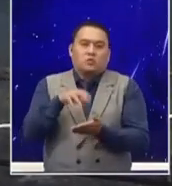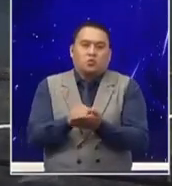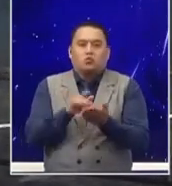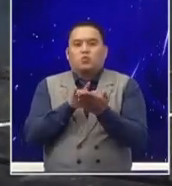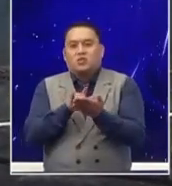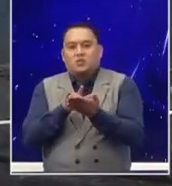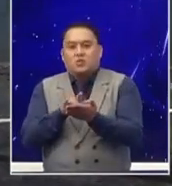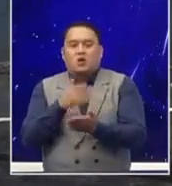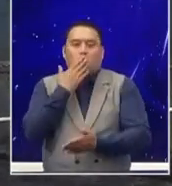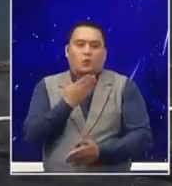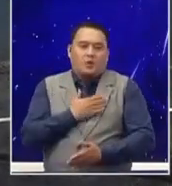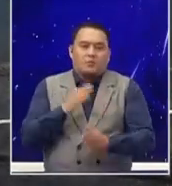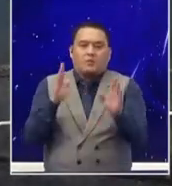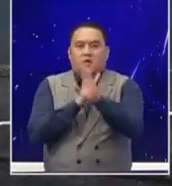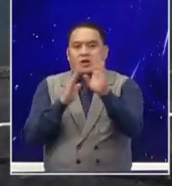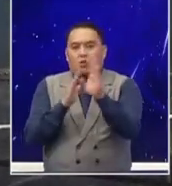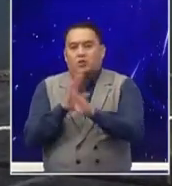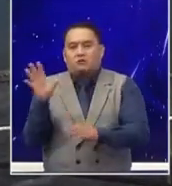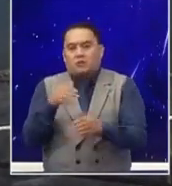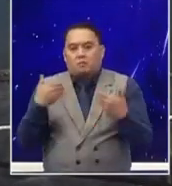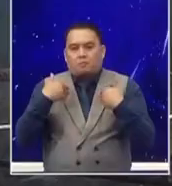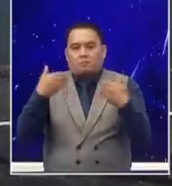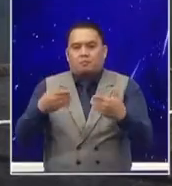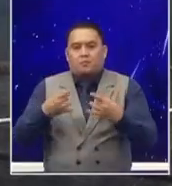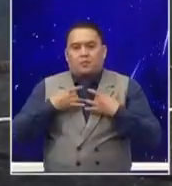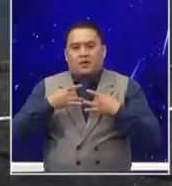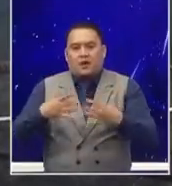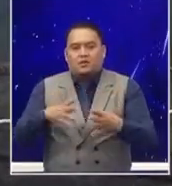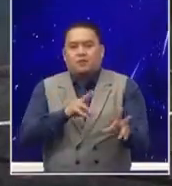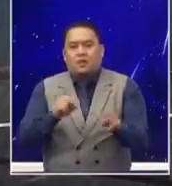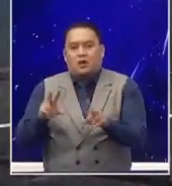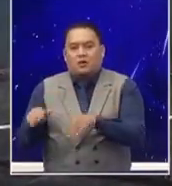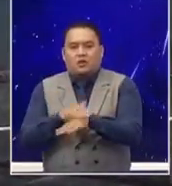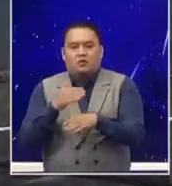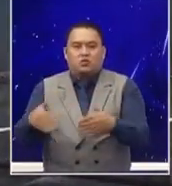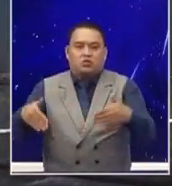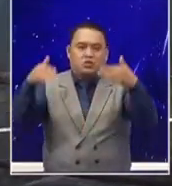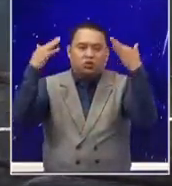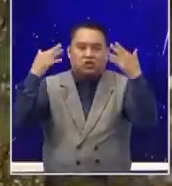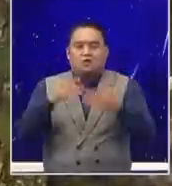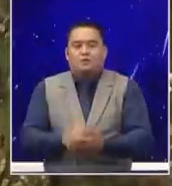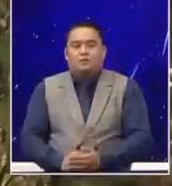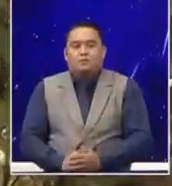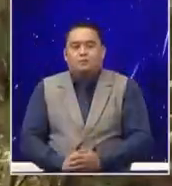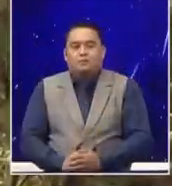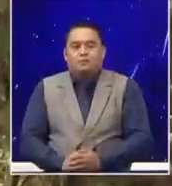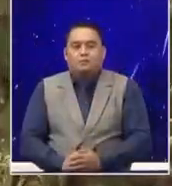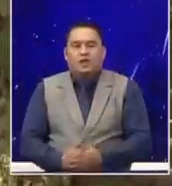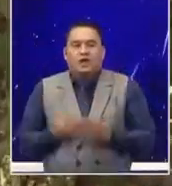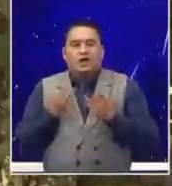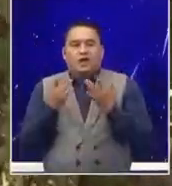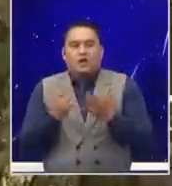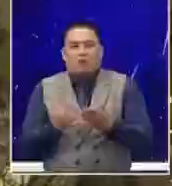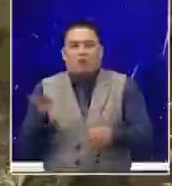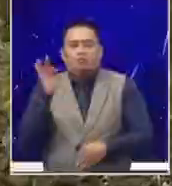туризмом, кто любит природу. Всех с праздником, всем добра, счастья и чистого неба над головой. Наибольшим спросом среди